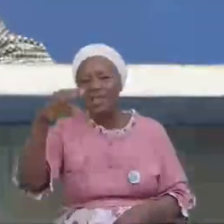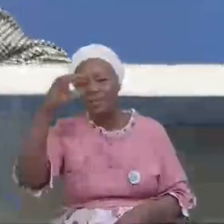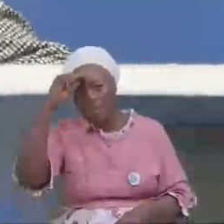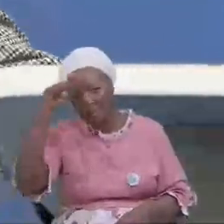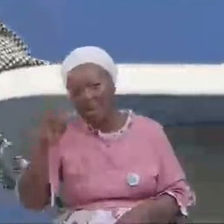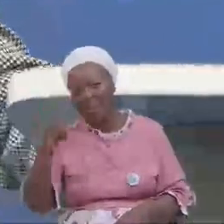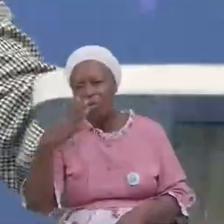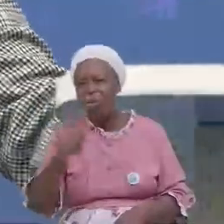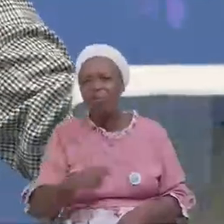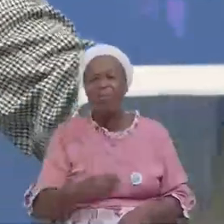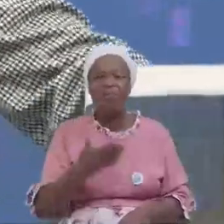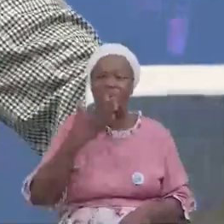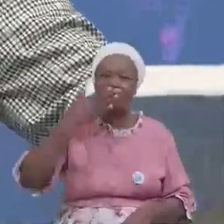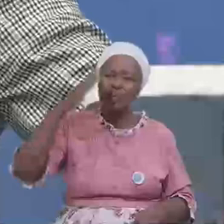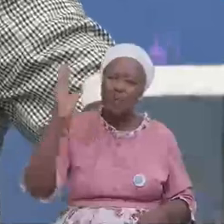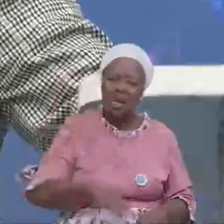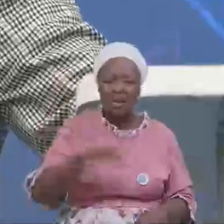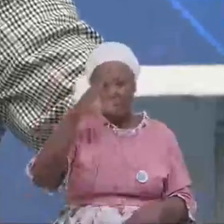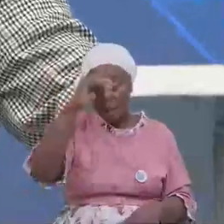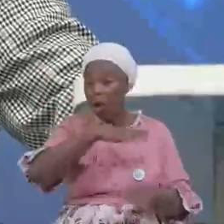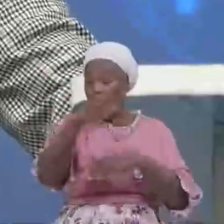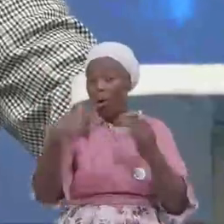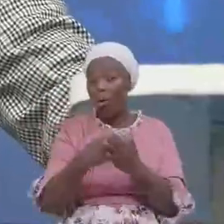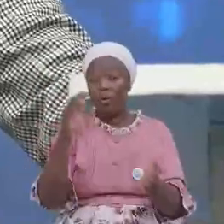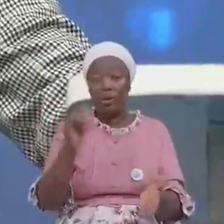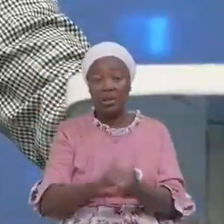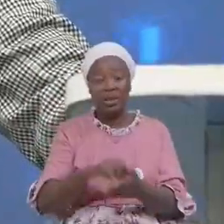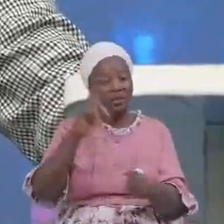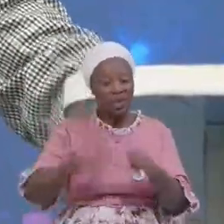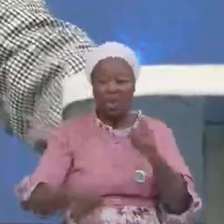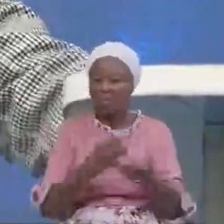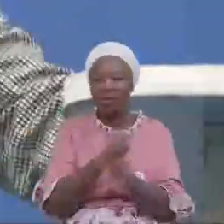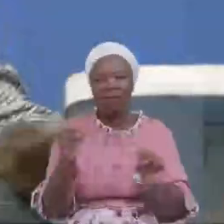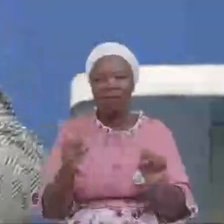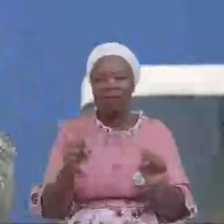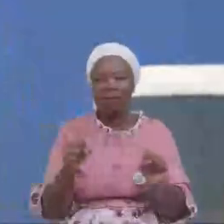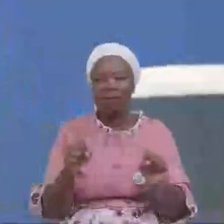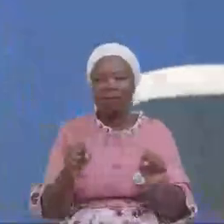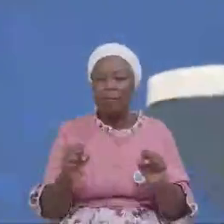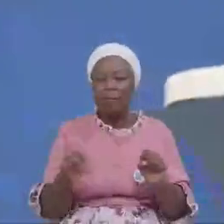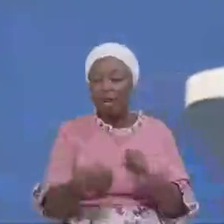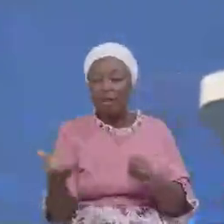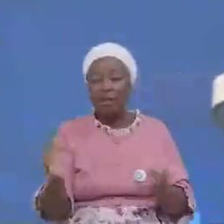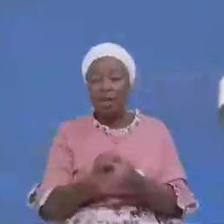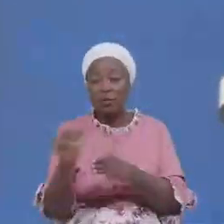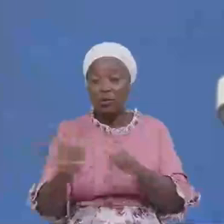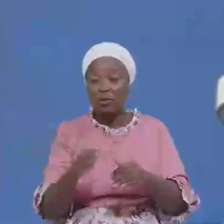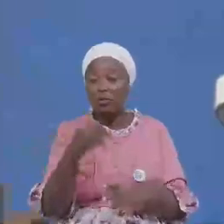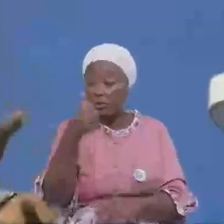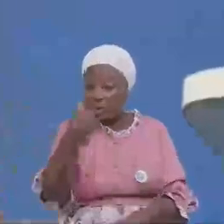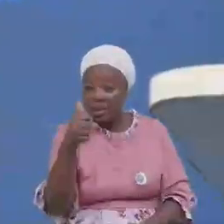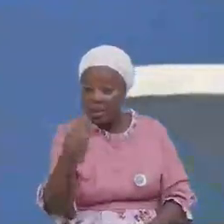d'un homme dépravé. Tout cela ne peut pas sauver. Tout ce que tu fais de